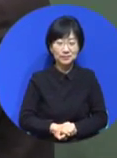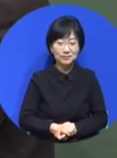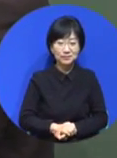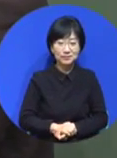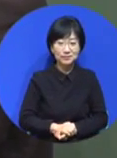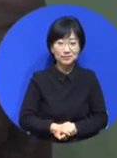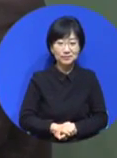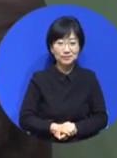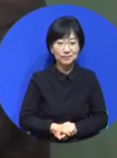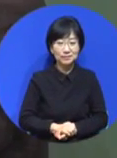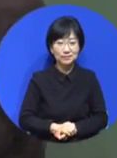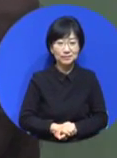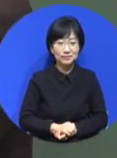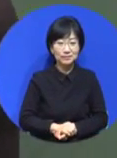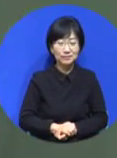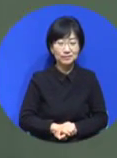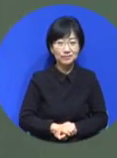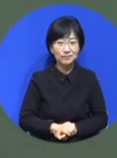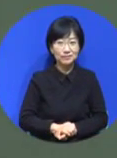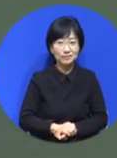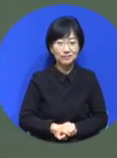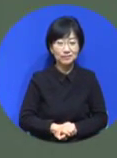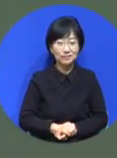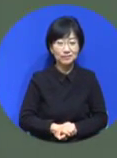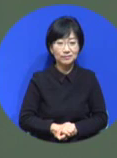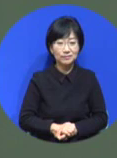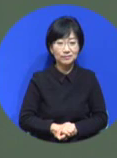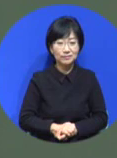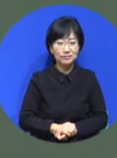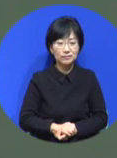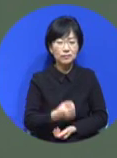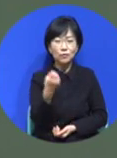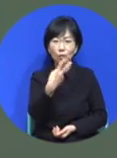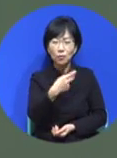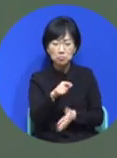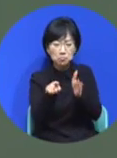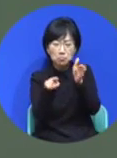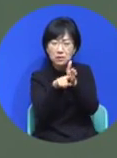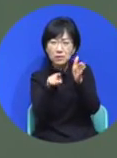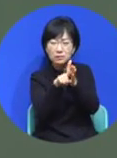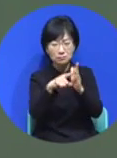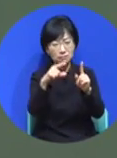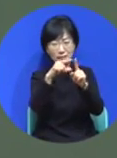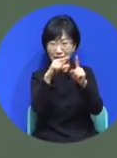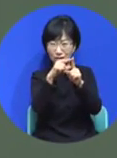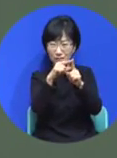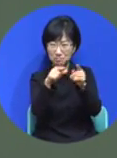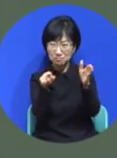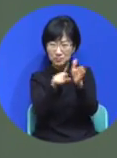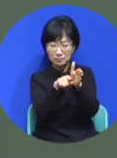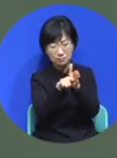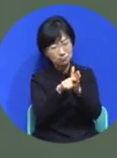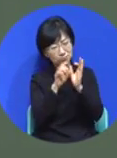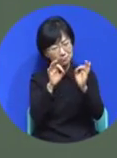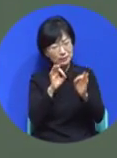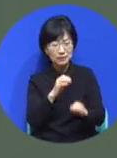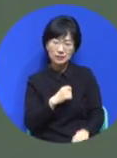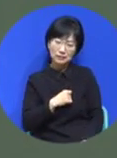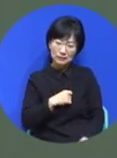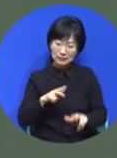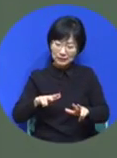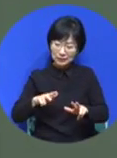그리고 우리가 믿음 이렇게 잘못 받버리면 굉장히 비현실적이요. And if you look at faith incorrectly, it does seem a